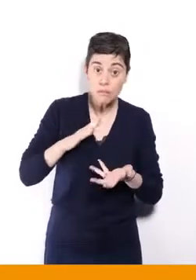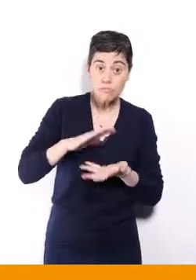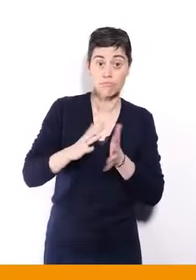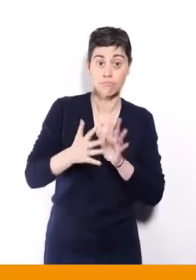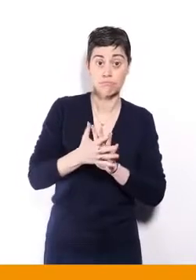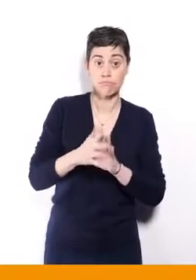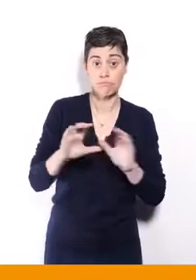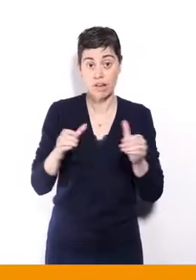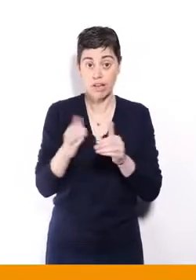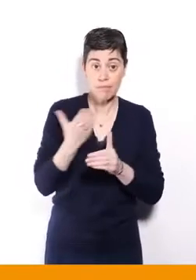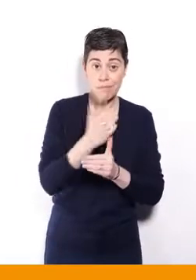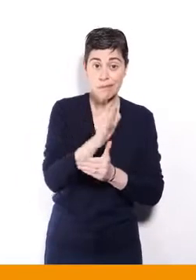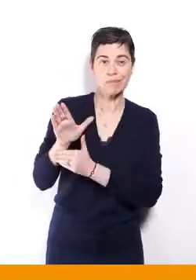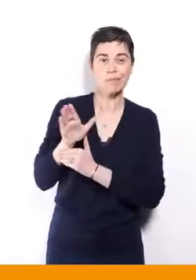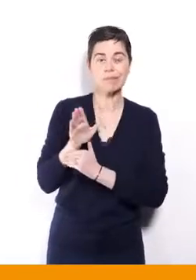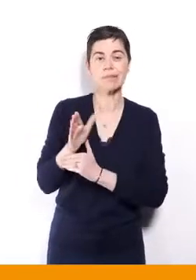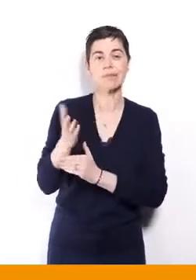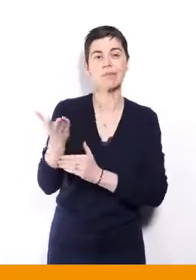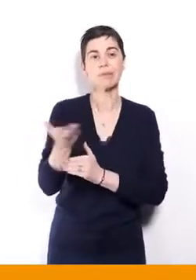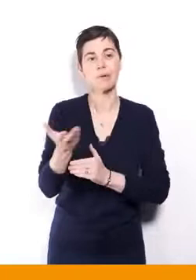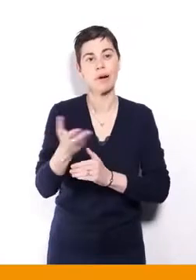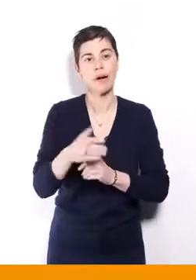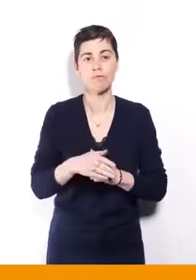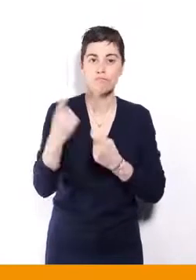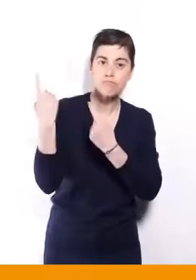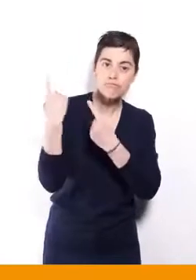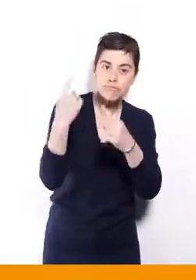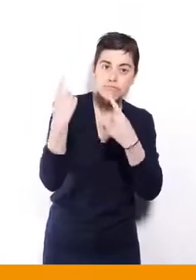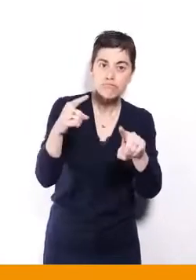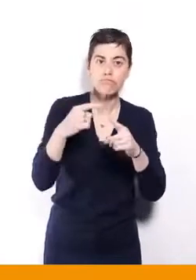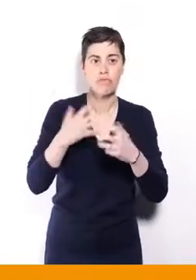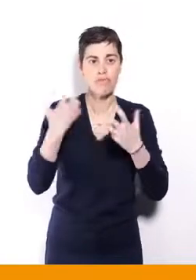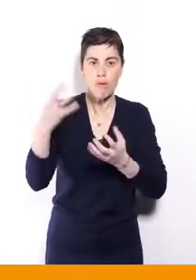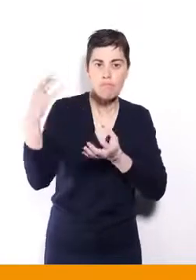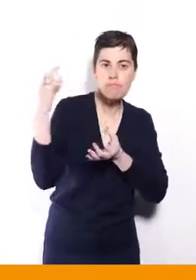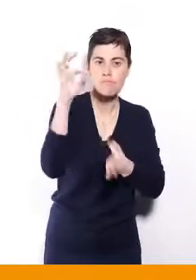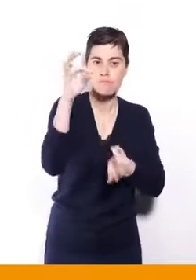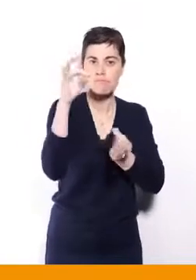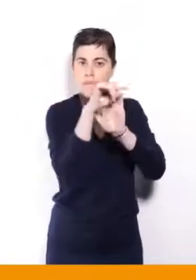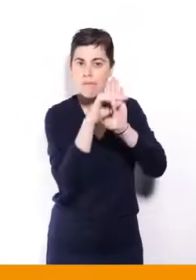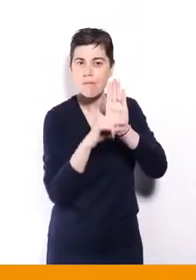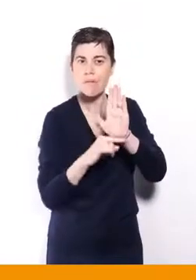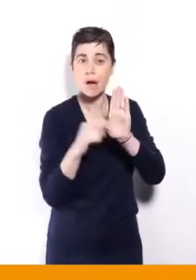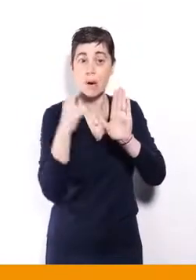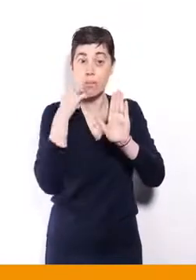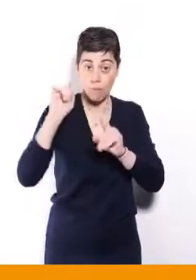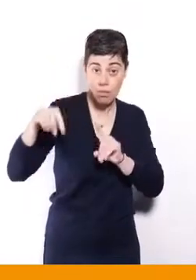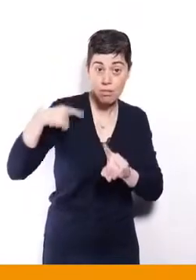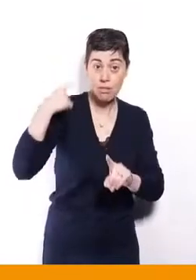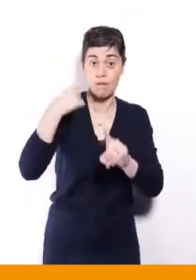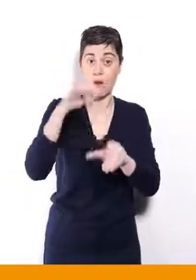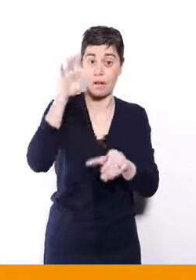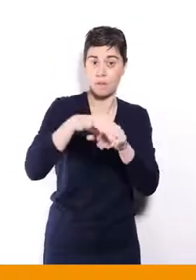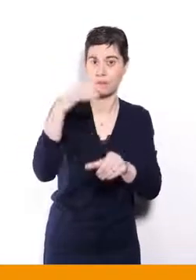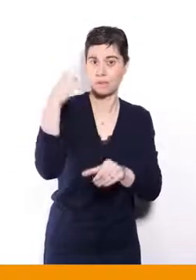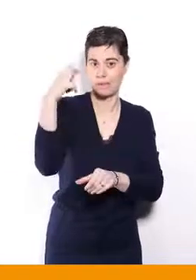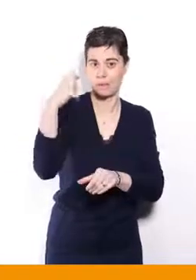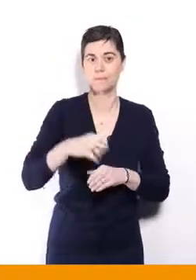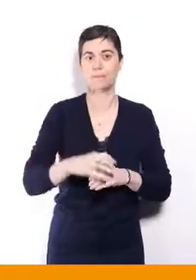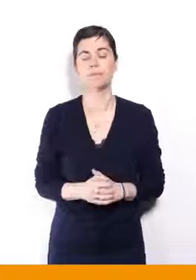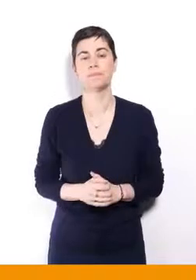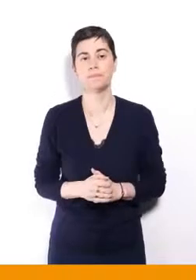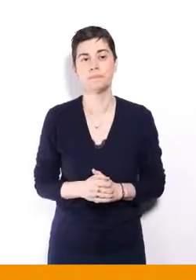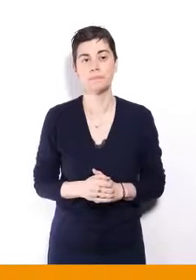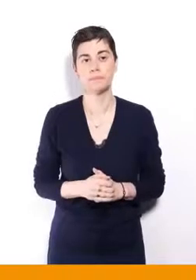vous présenter nos revendications, notre plaidoyer pour les élections présidentielles. Alors